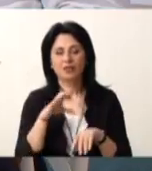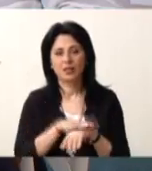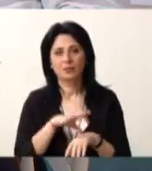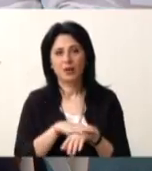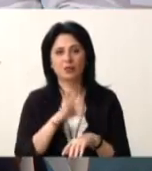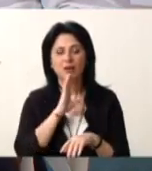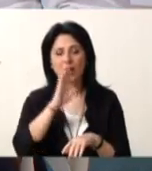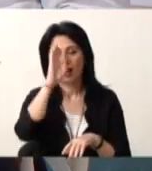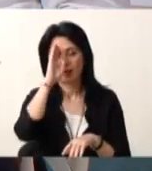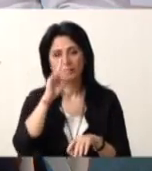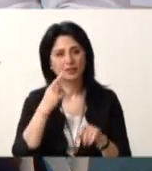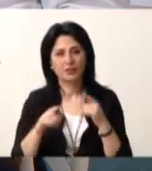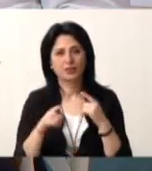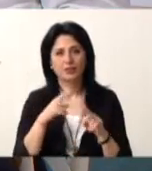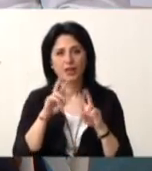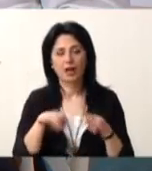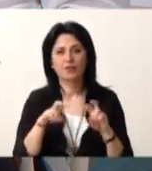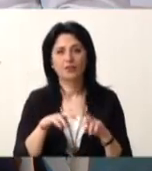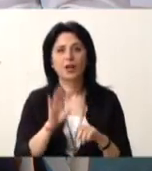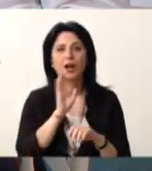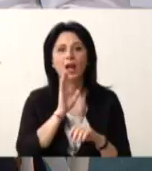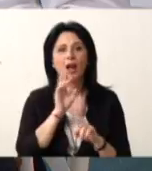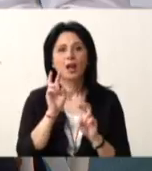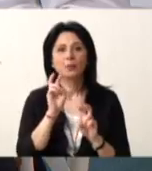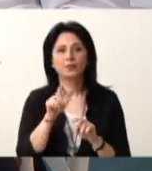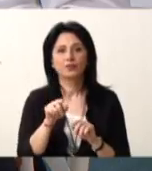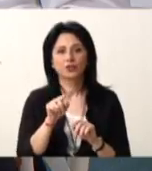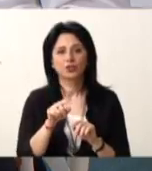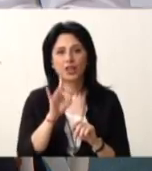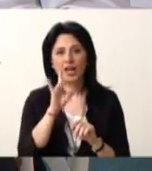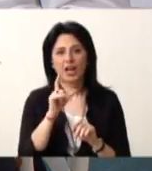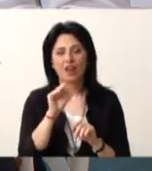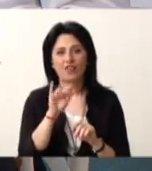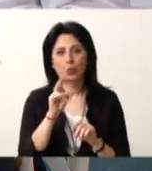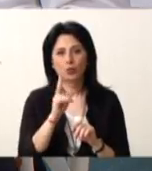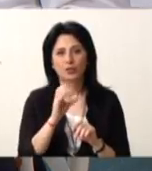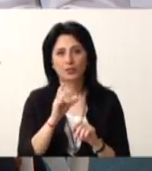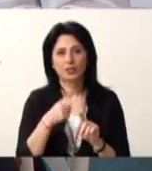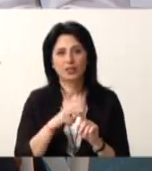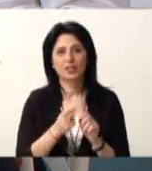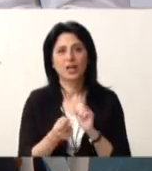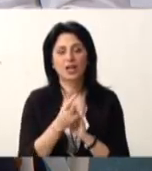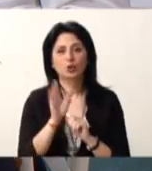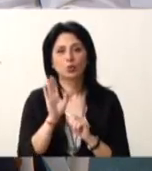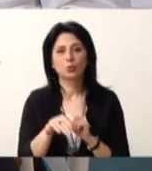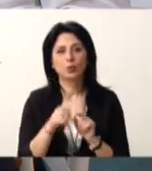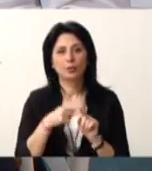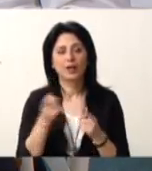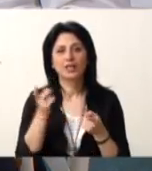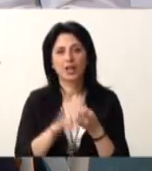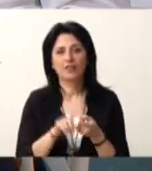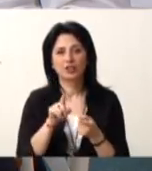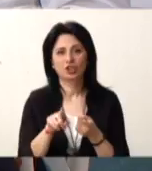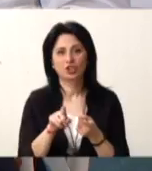სქესთან დაკავშირებით განვიხილოთ. ქალებში ამ რეფლუქსის და გაჩენა უფრო დაკავშირებულია